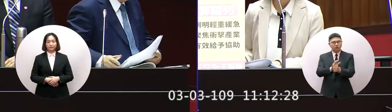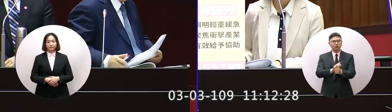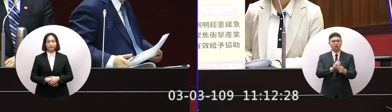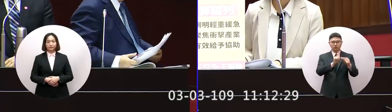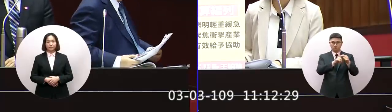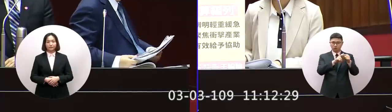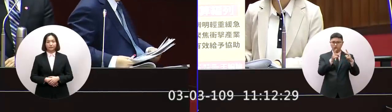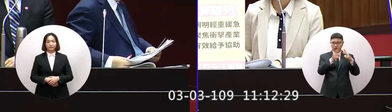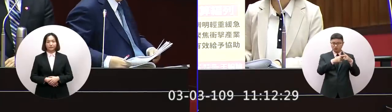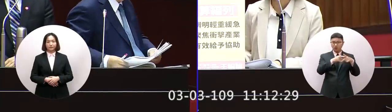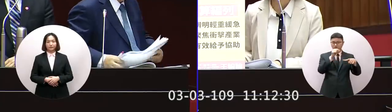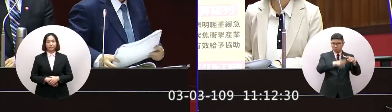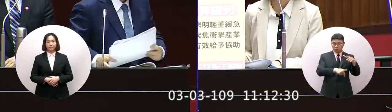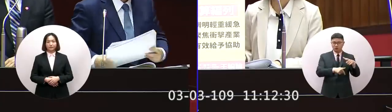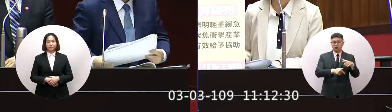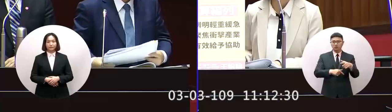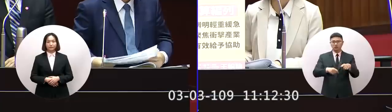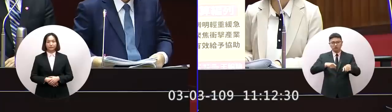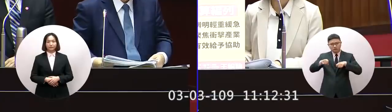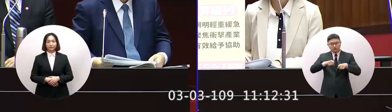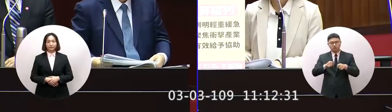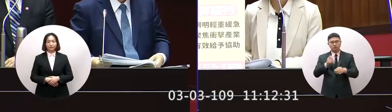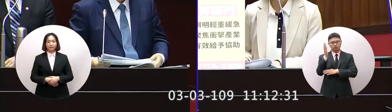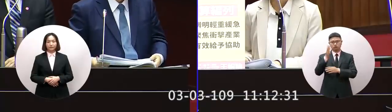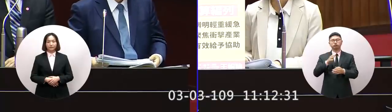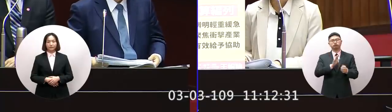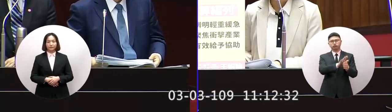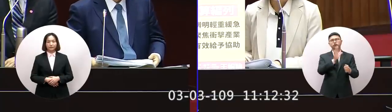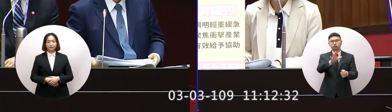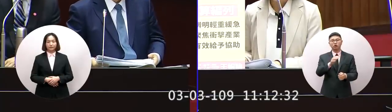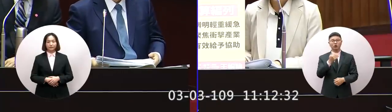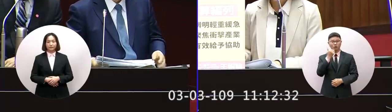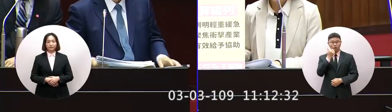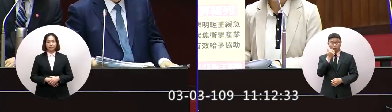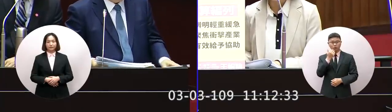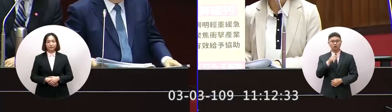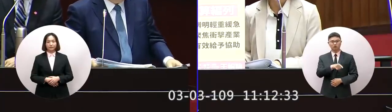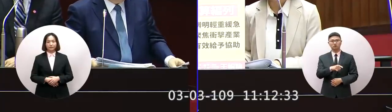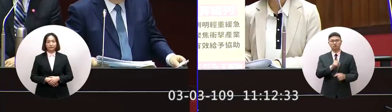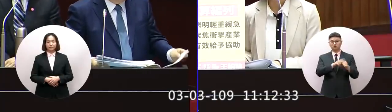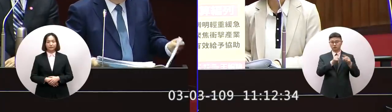企业进行这些活动的内容以及这些政策。那如果是补助中小型企业，